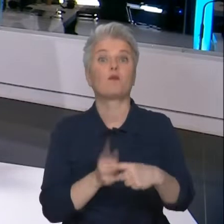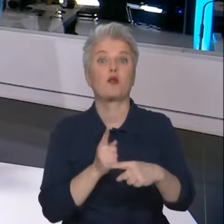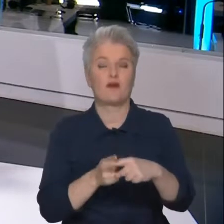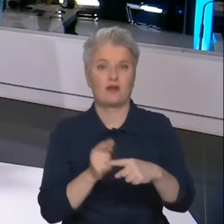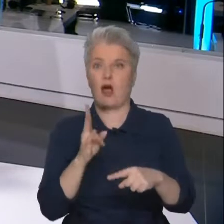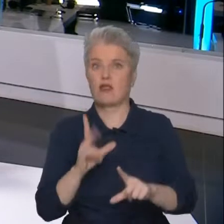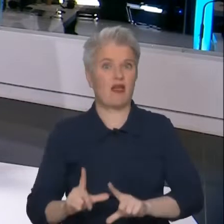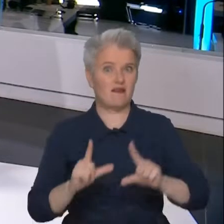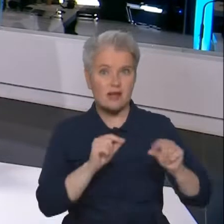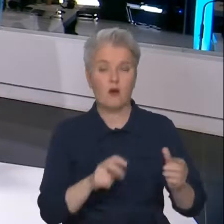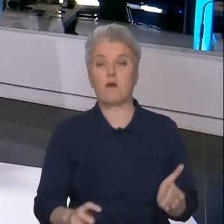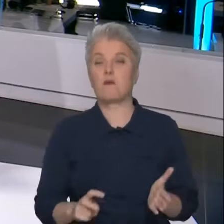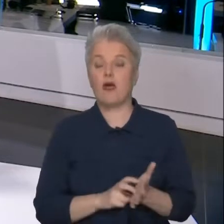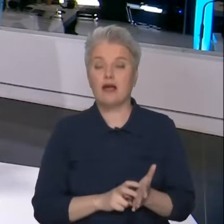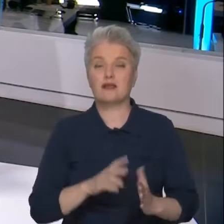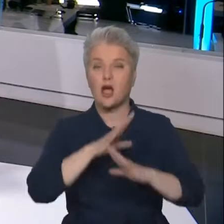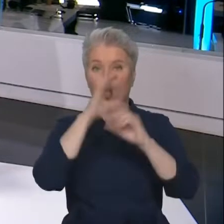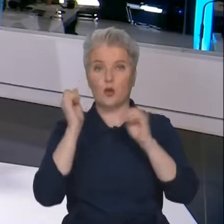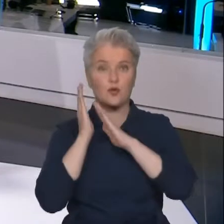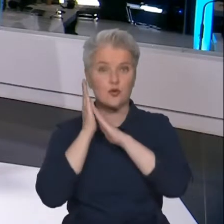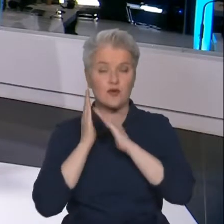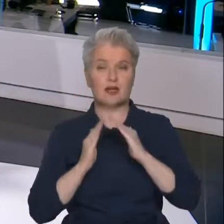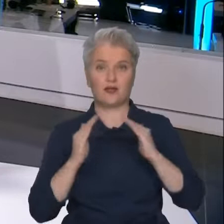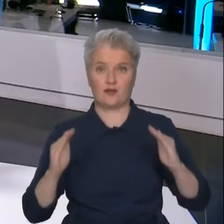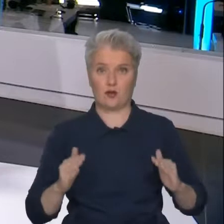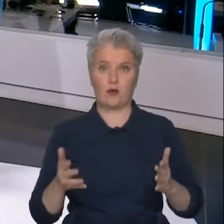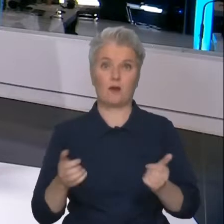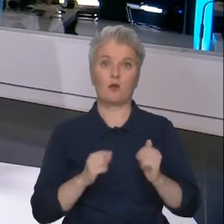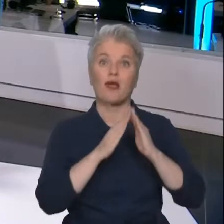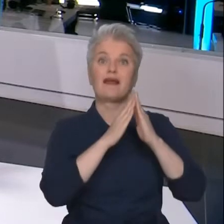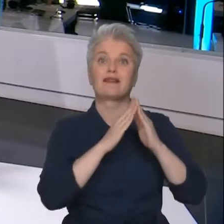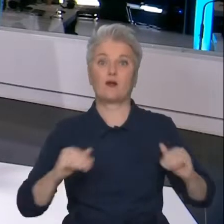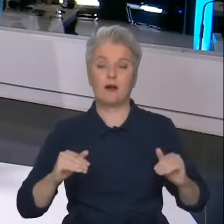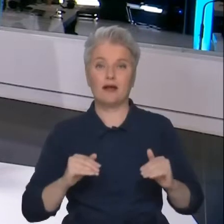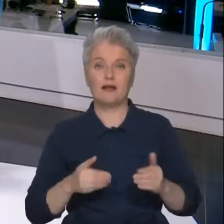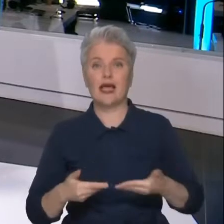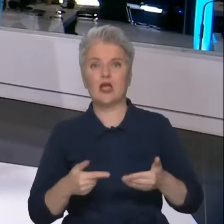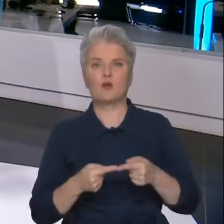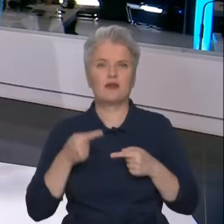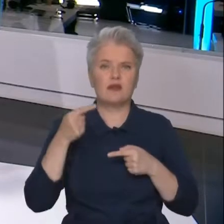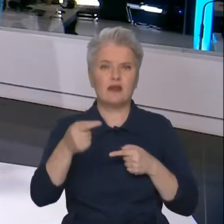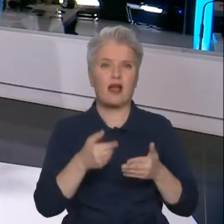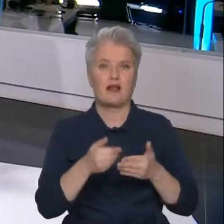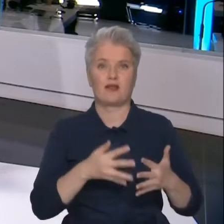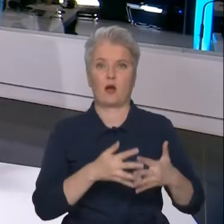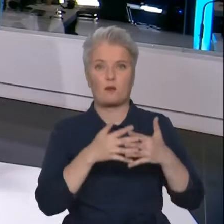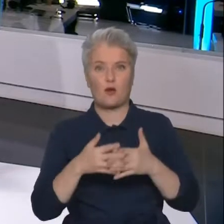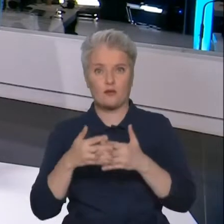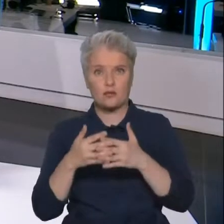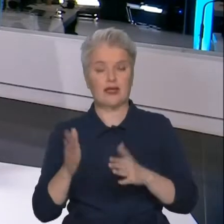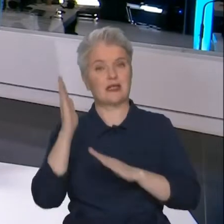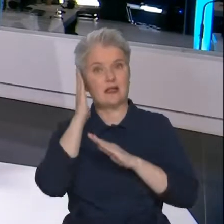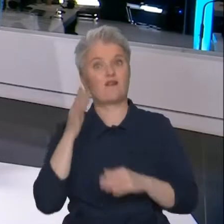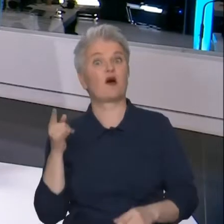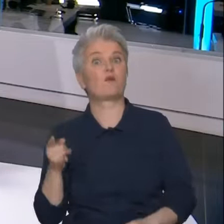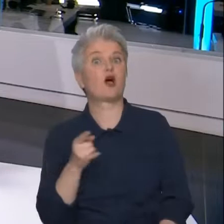просто бояться ночувати вдома. Беруть намети і йдуть подалі від багатоповерхівок або просто залишаються у машинах. А